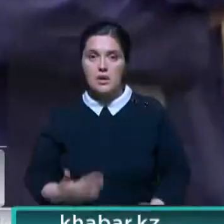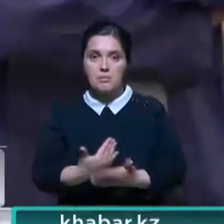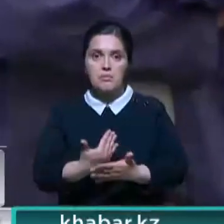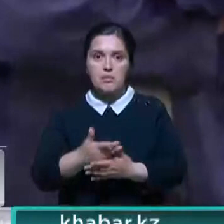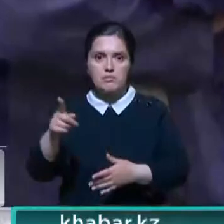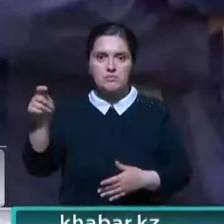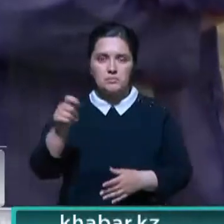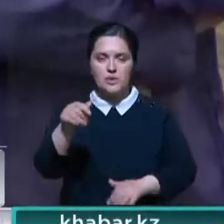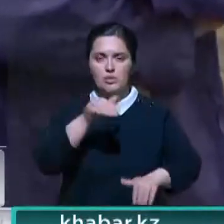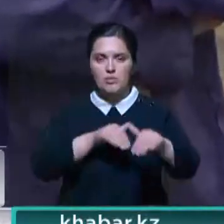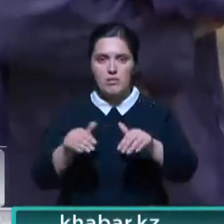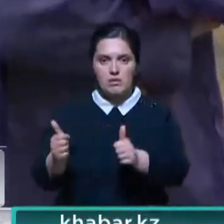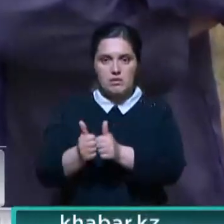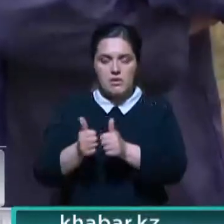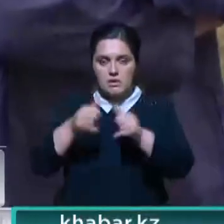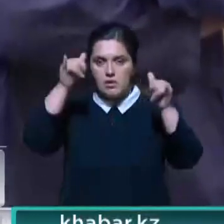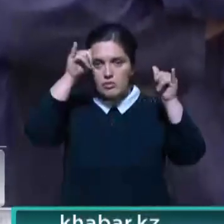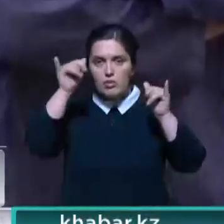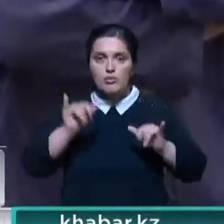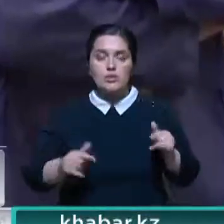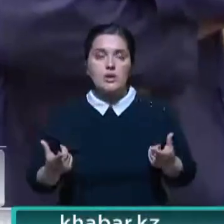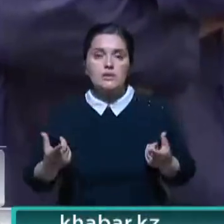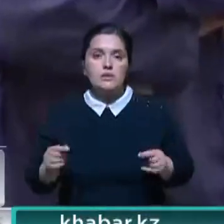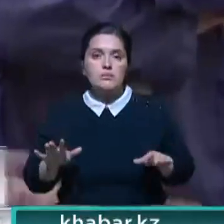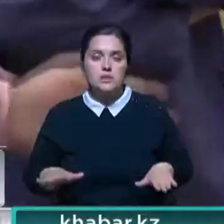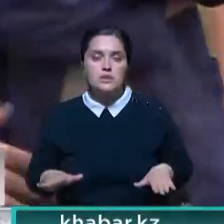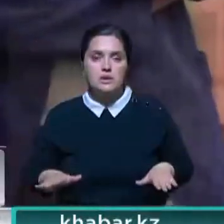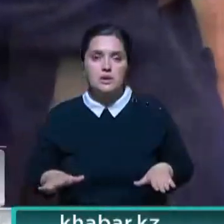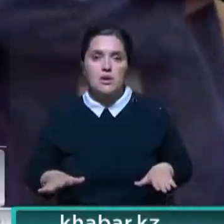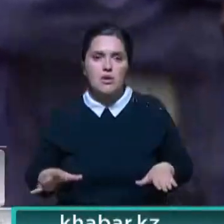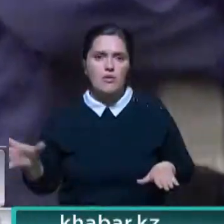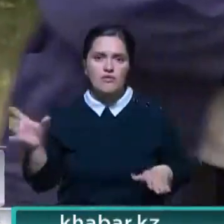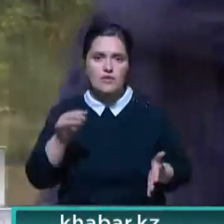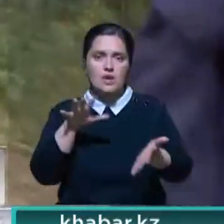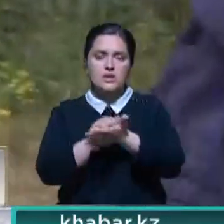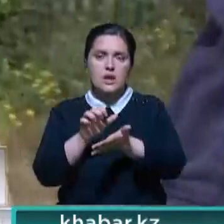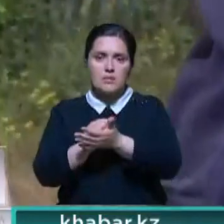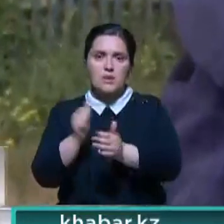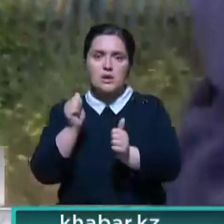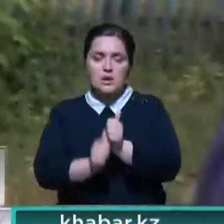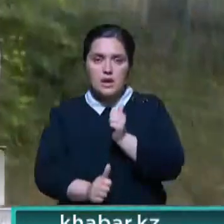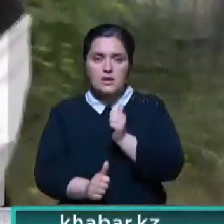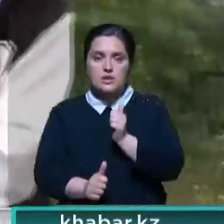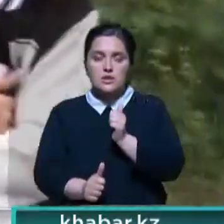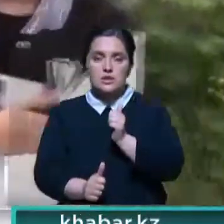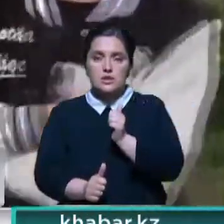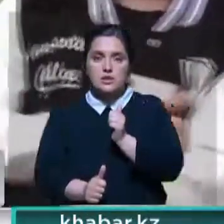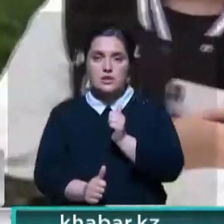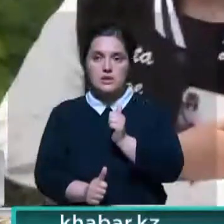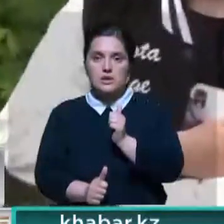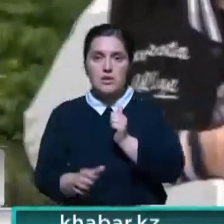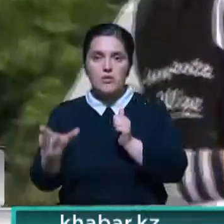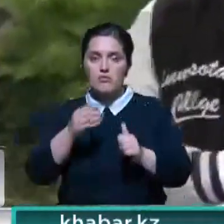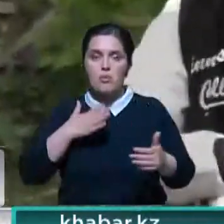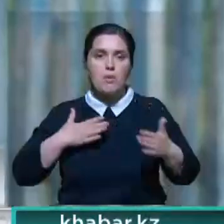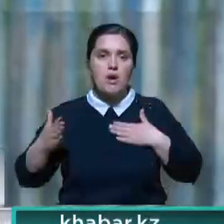на пляже с вами купается. Вот где у нас пастбище. Потому что все позаняли, каждый клочок. Ступнешь ногой, все это